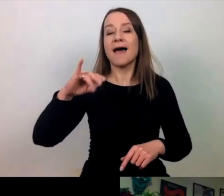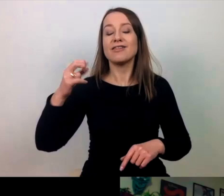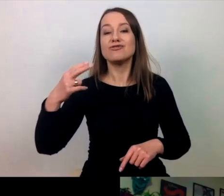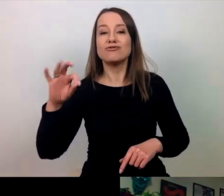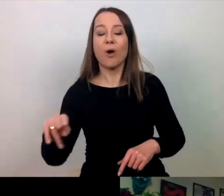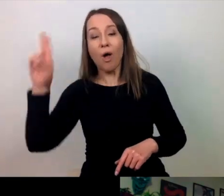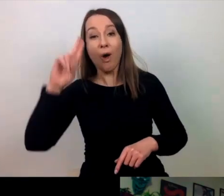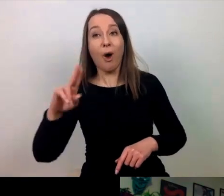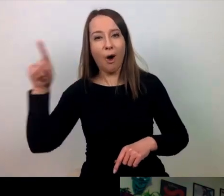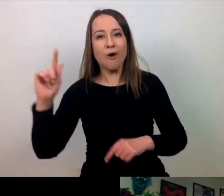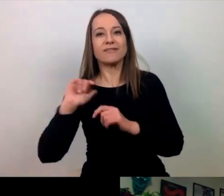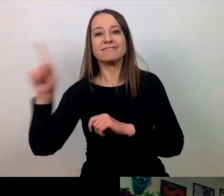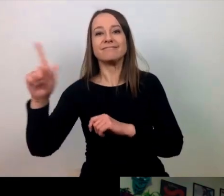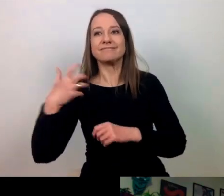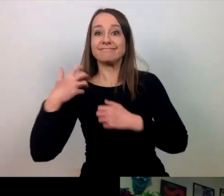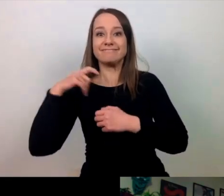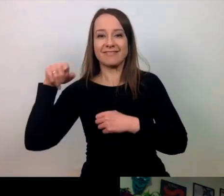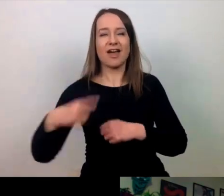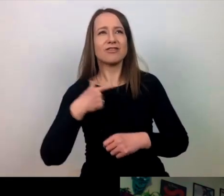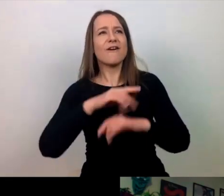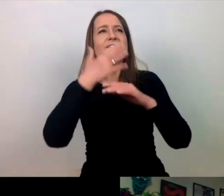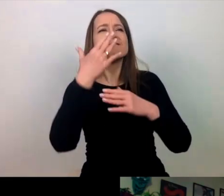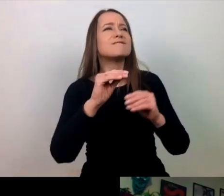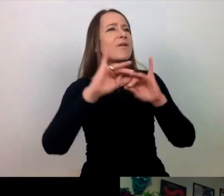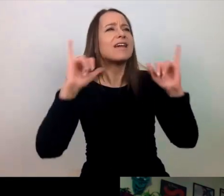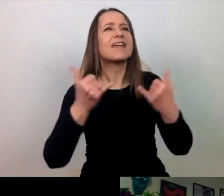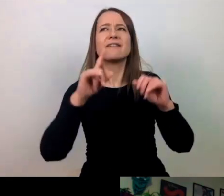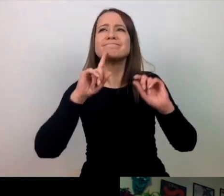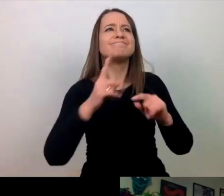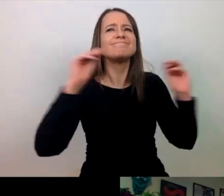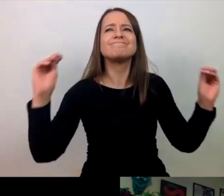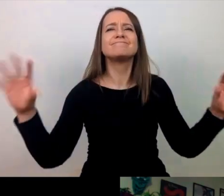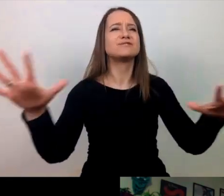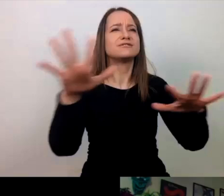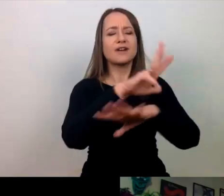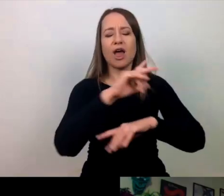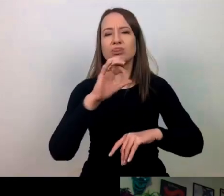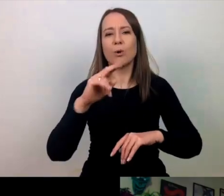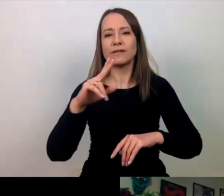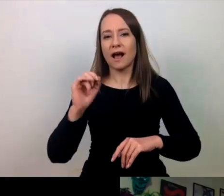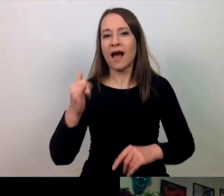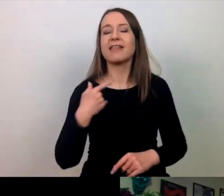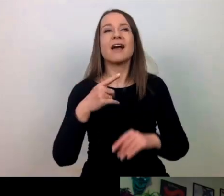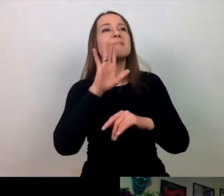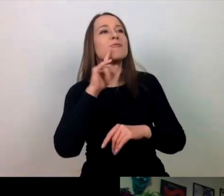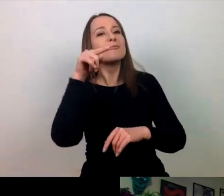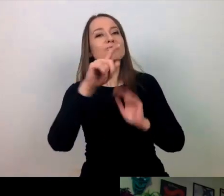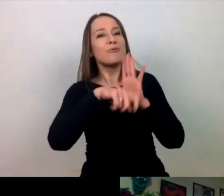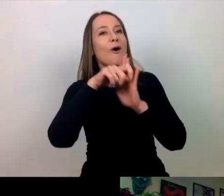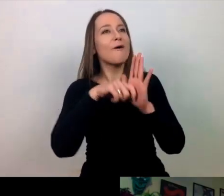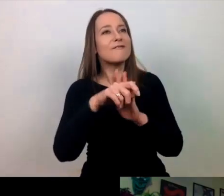idealna toskańska panorama. Więc wszystko w tym filmie jest takie bardzo jak z turystycznego podróżniczego